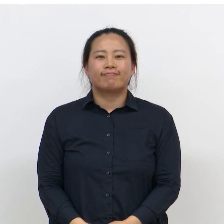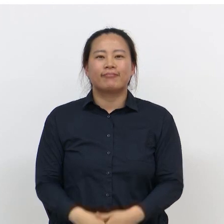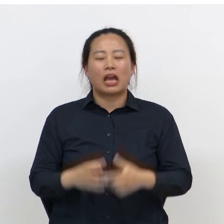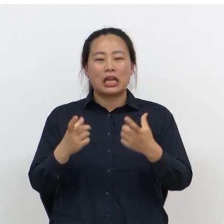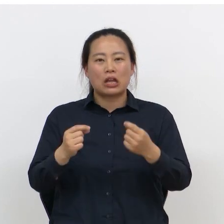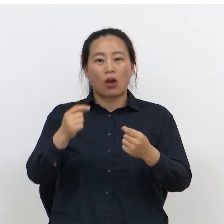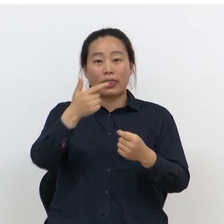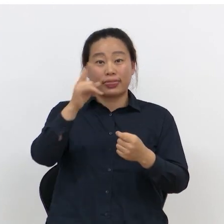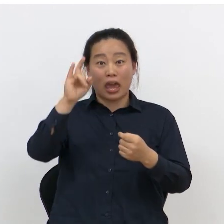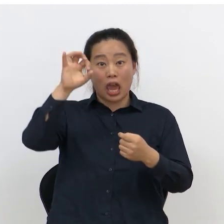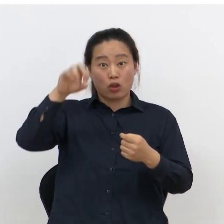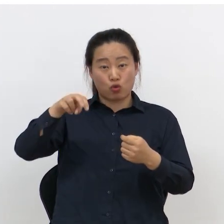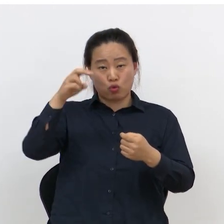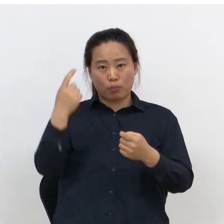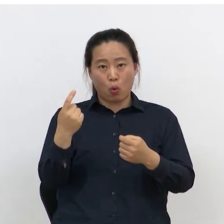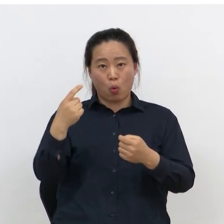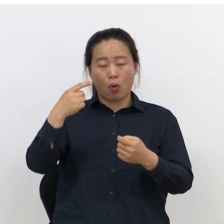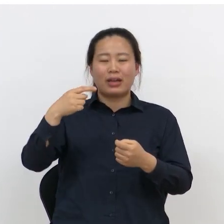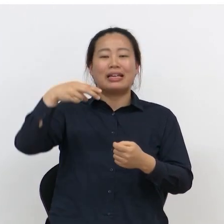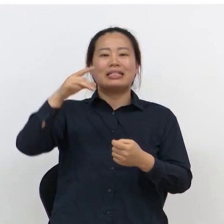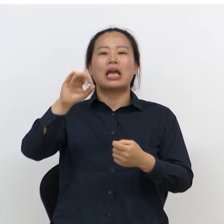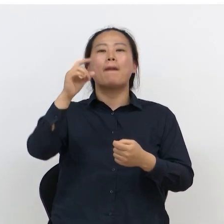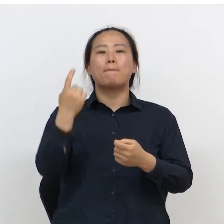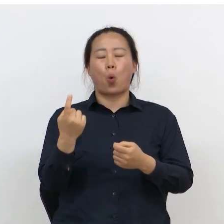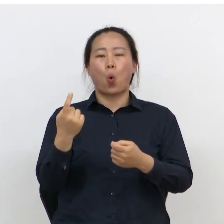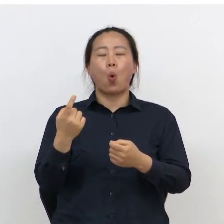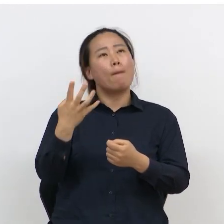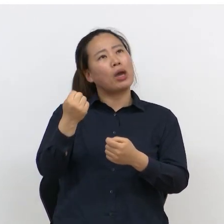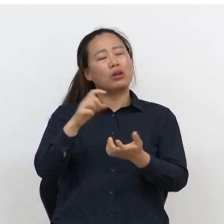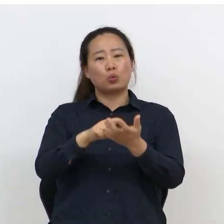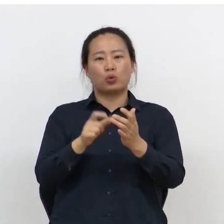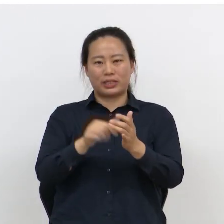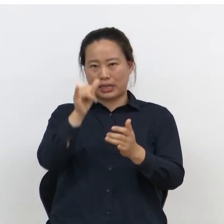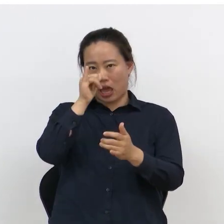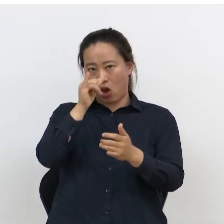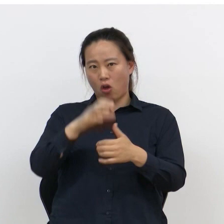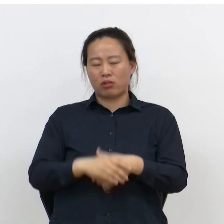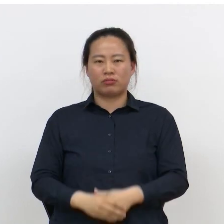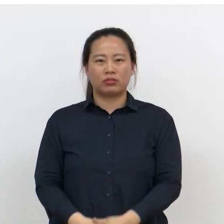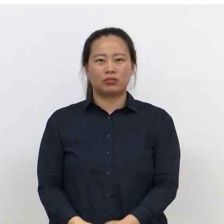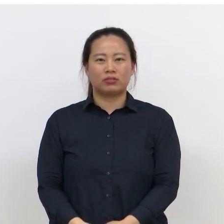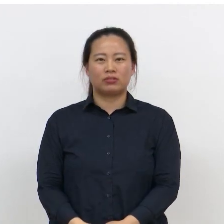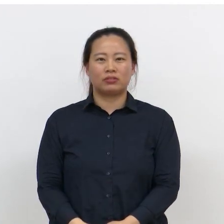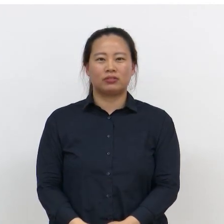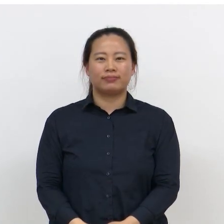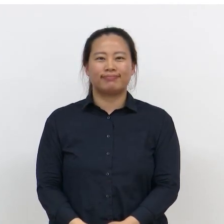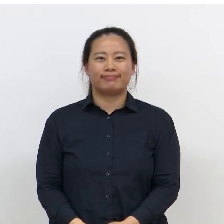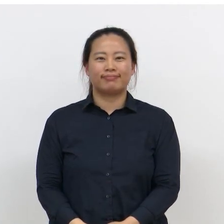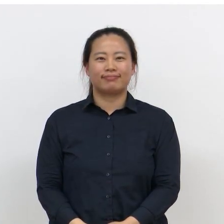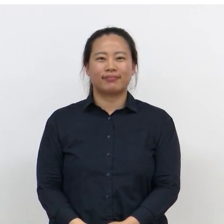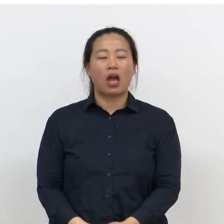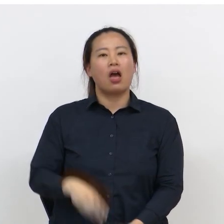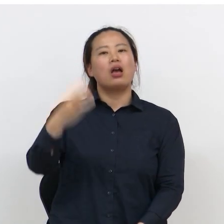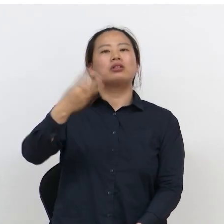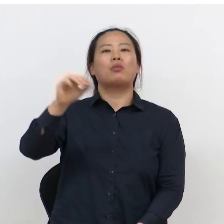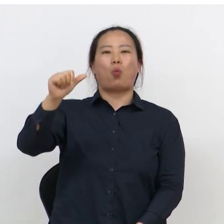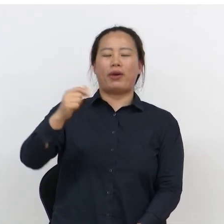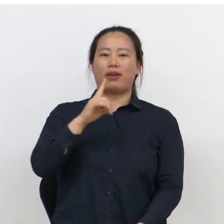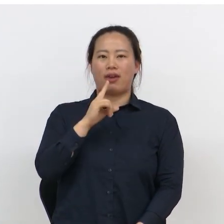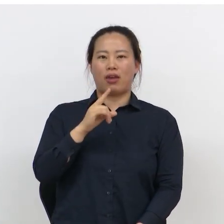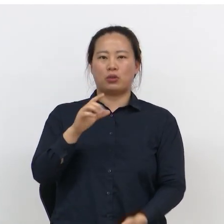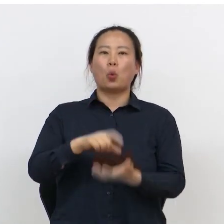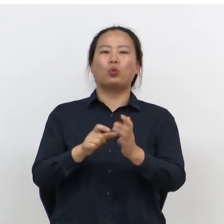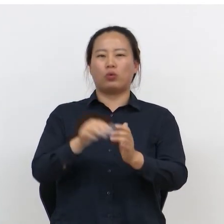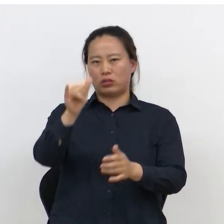이러한 뇌유모세포가 몇 개가 있을까요? 깜짝 놀라실 건데 무려 안 나오냐? 예, 3,500개나 있어요.